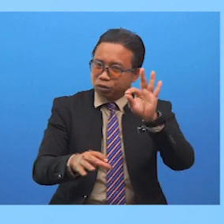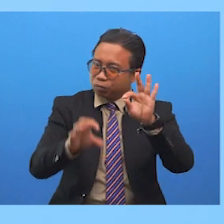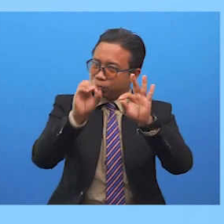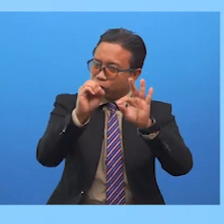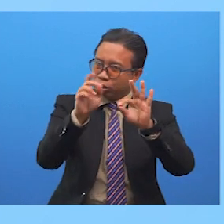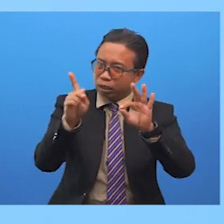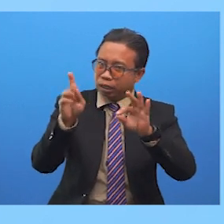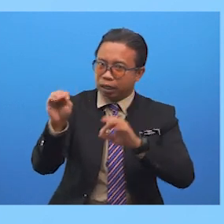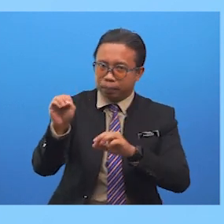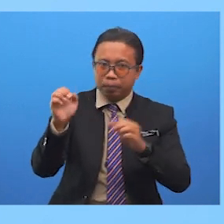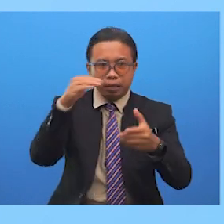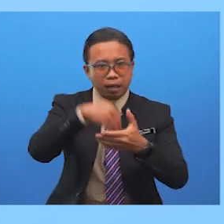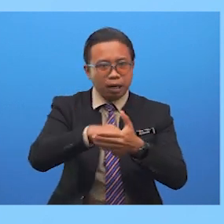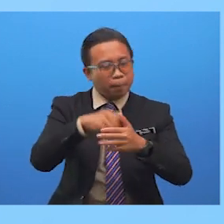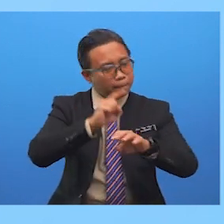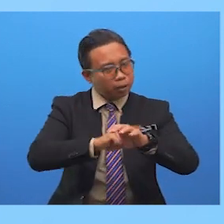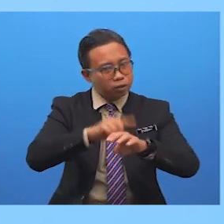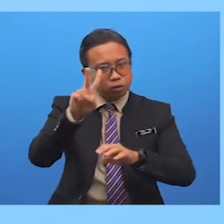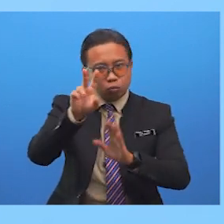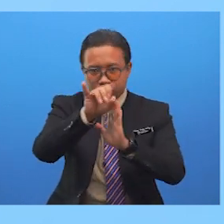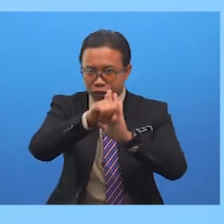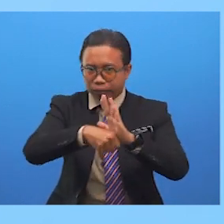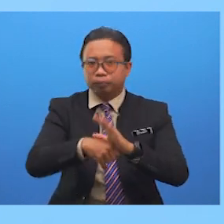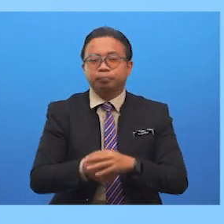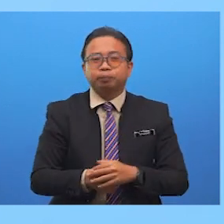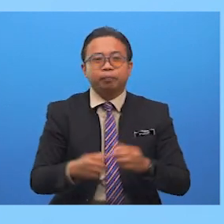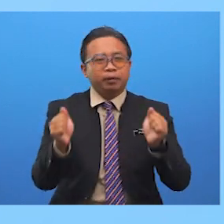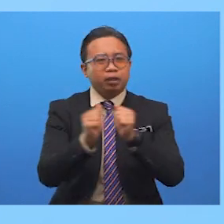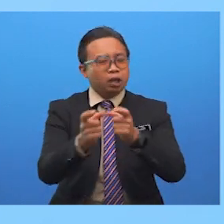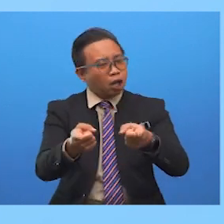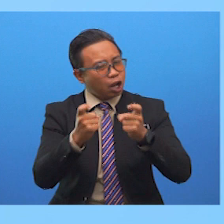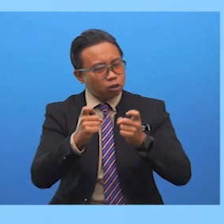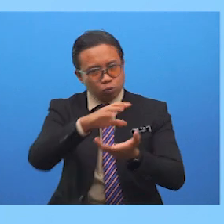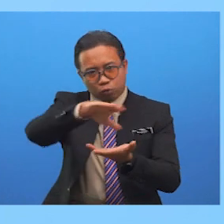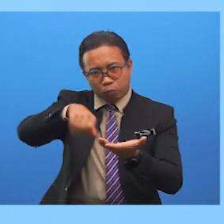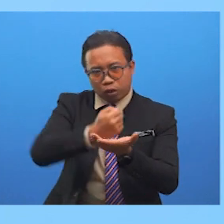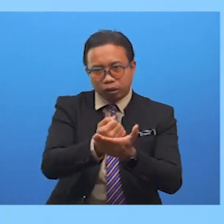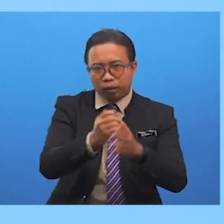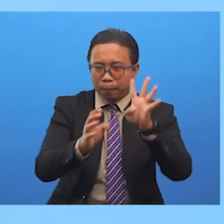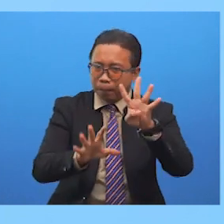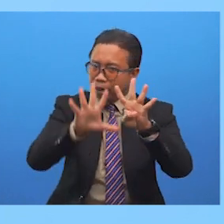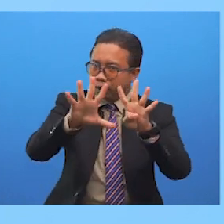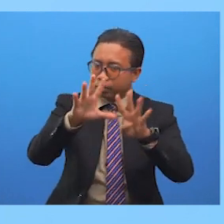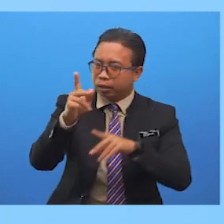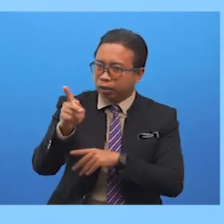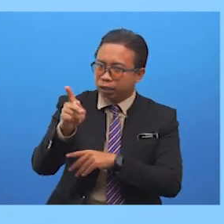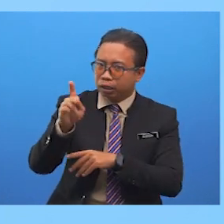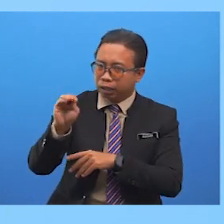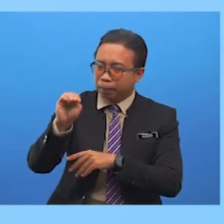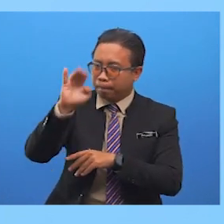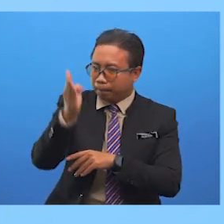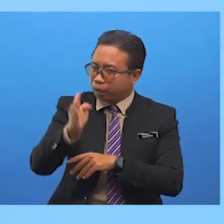90 km dalam tempo dua jam dengan laju pura t45